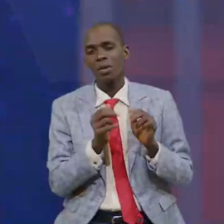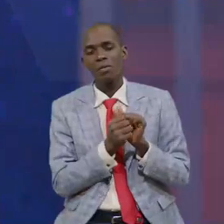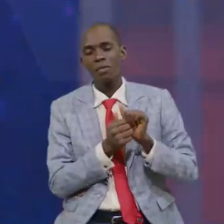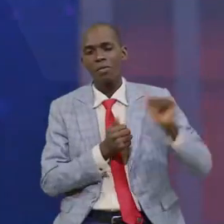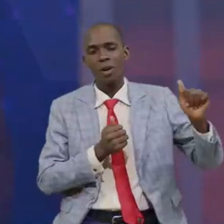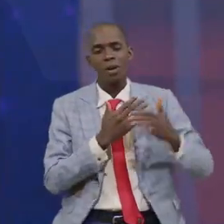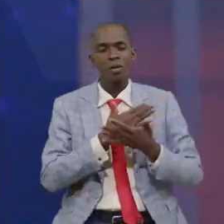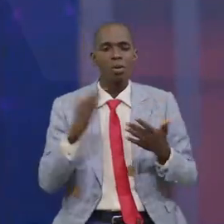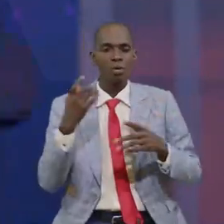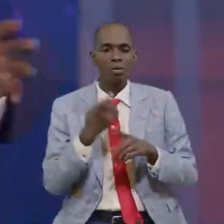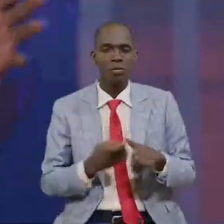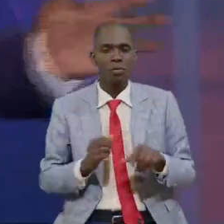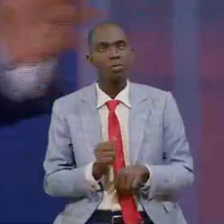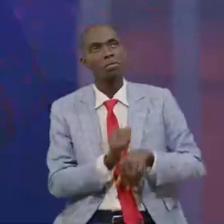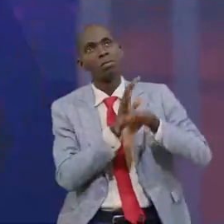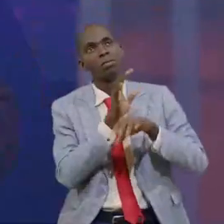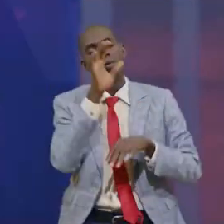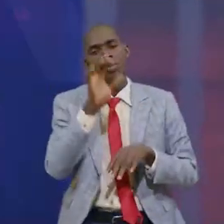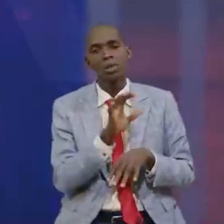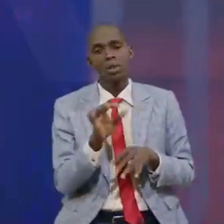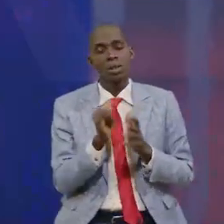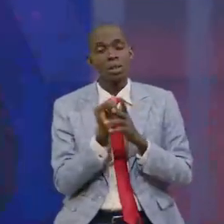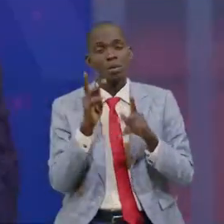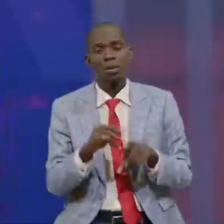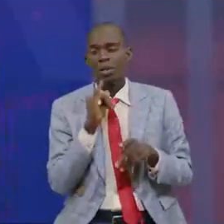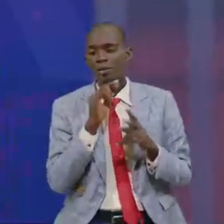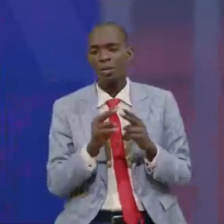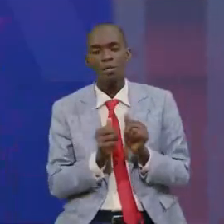très très éloigné de la croix, est très très éloigné